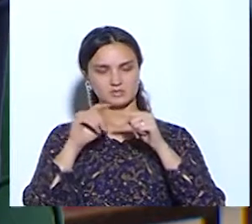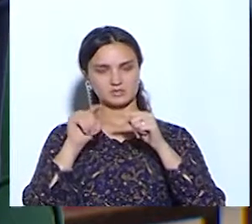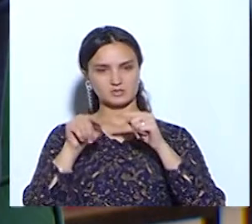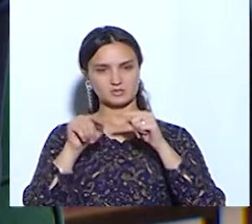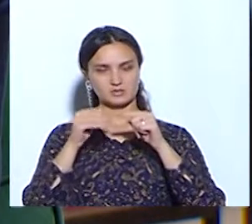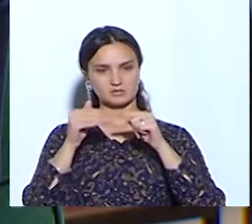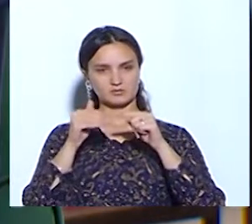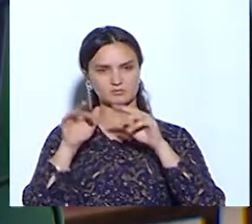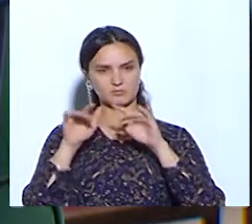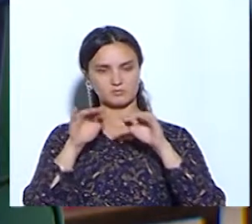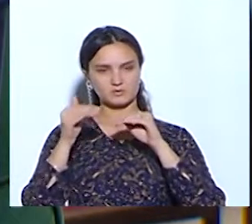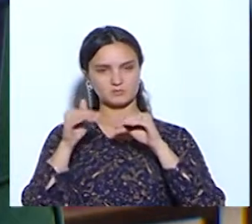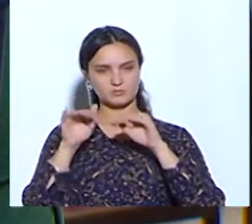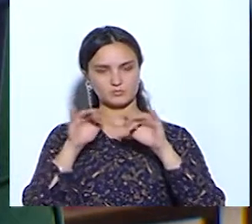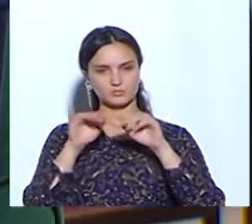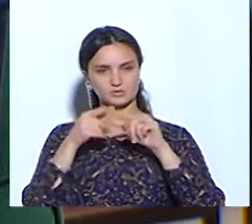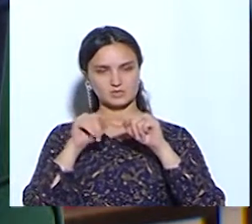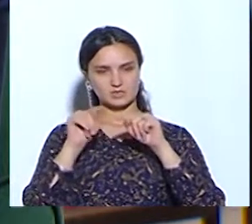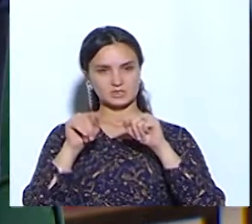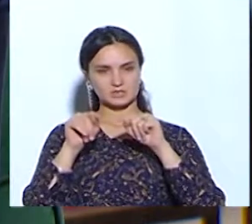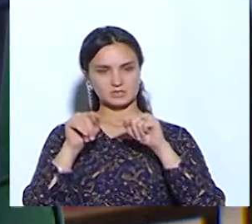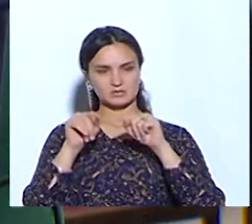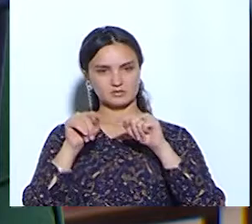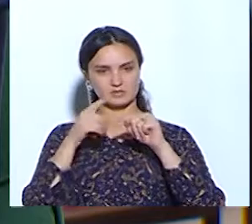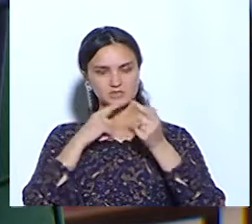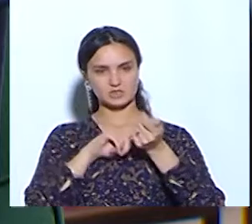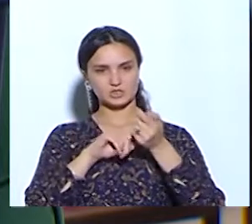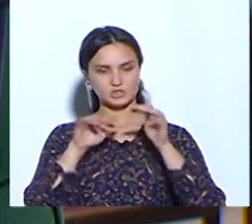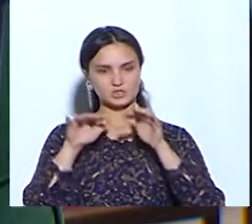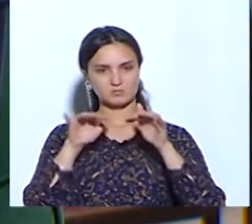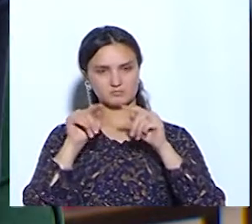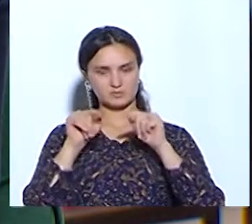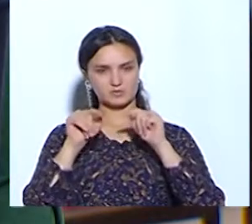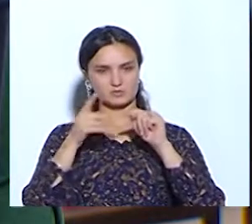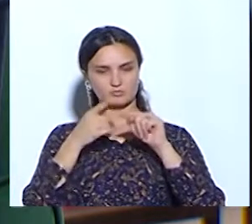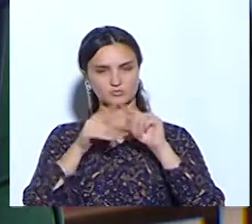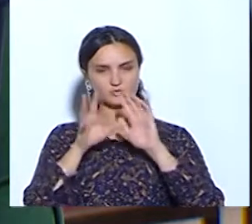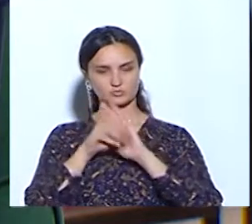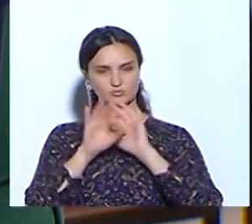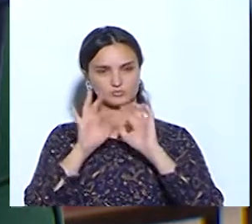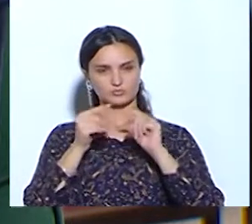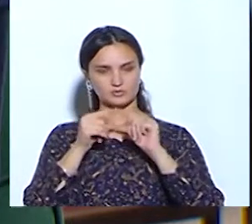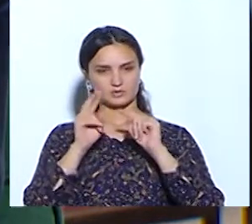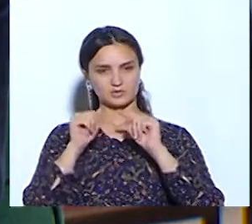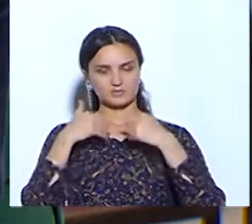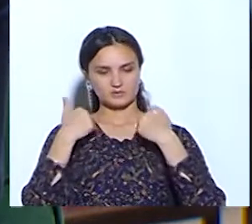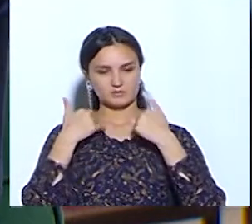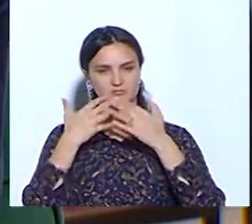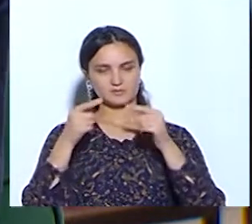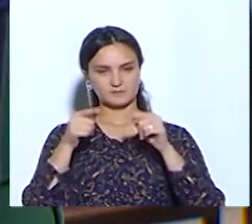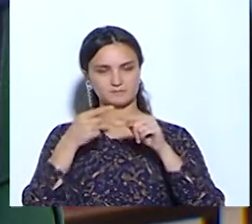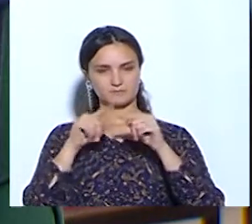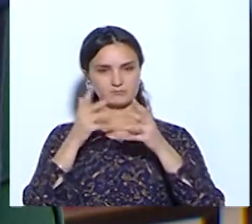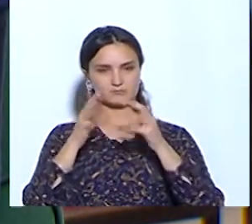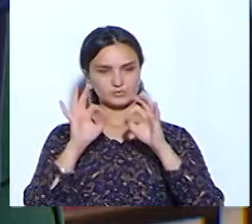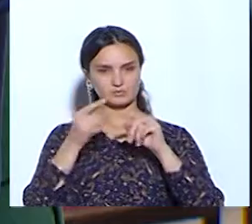კავიტამინით მოქმედი ფუნქცია, ასე ვთქვათ, ანუ ის პარამეტრები, სისხლის შერედების ის რგოლი, რომელიც ჩართულია სწორედ კავიტამინი. და